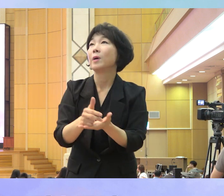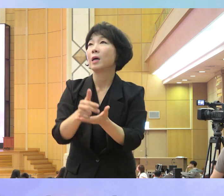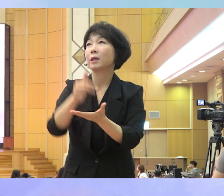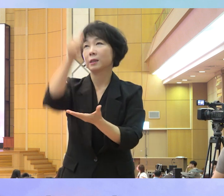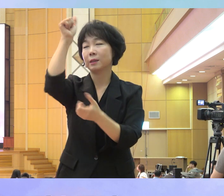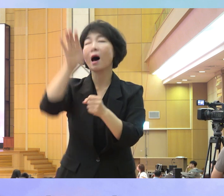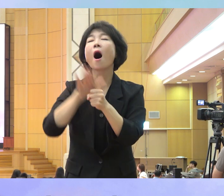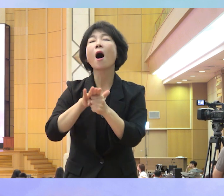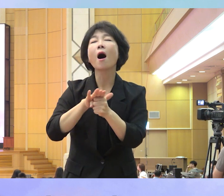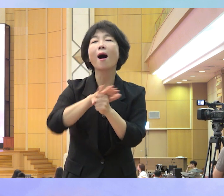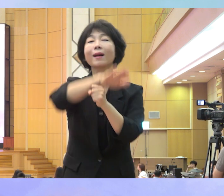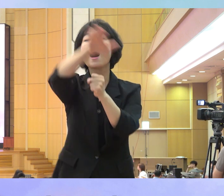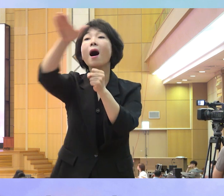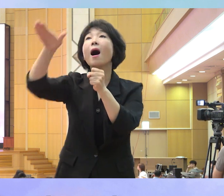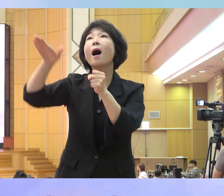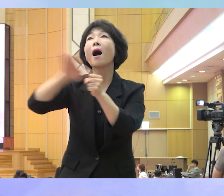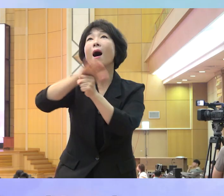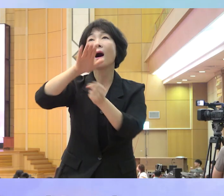그